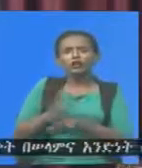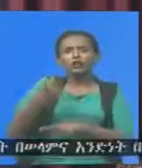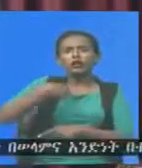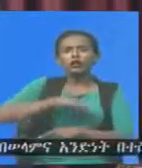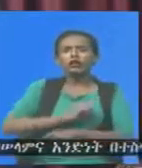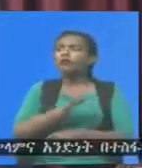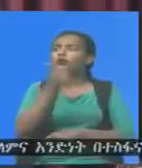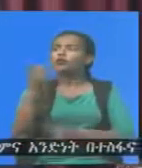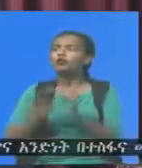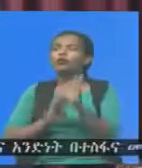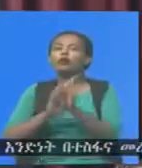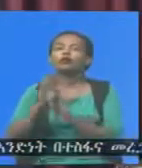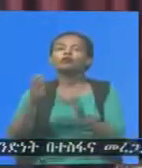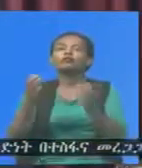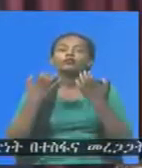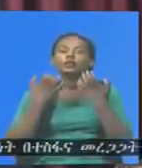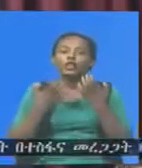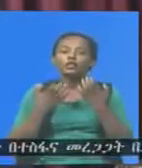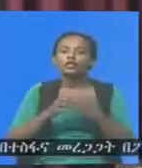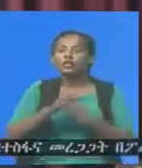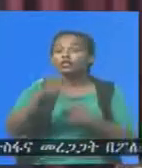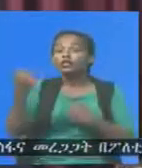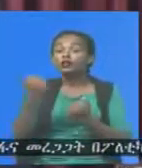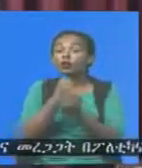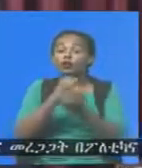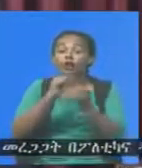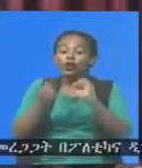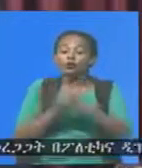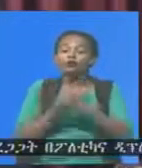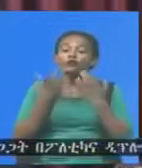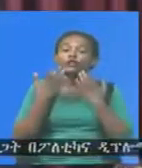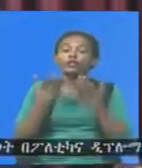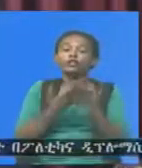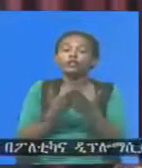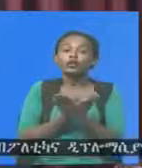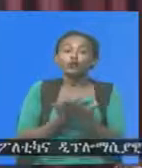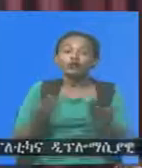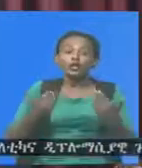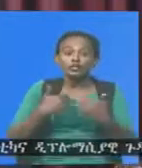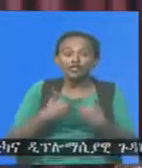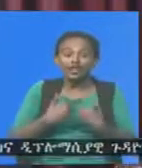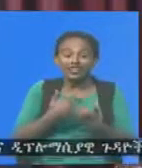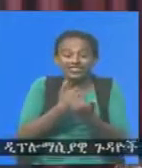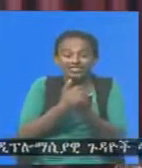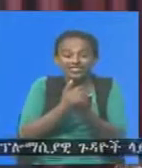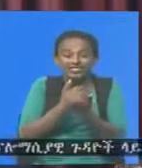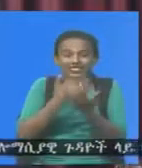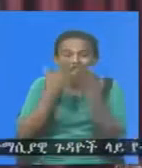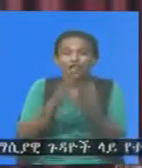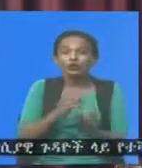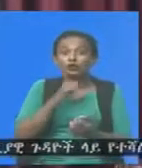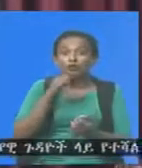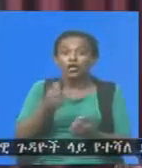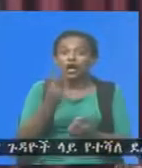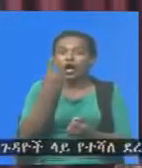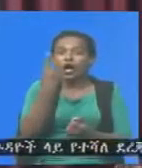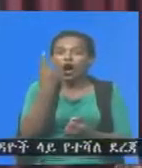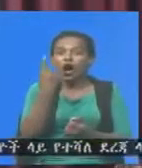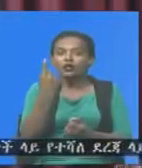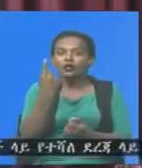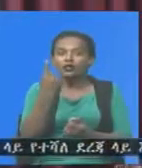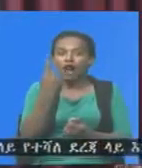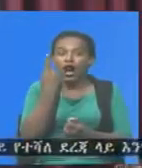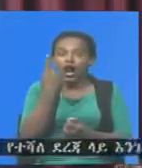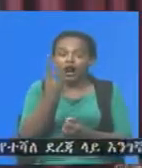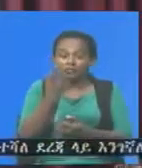እንደሌላው መልማት እንፈልጋለን እንደሌላው መለወጥ እንፈልጋለን ይሄ ጉዳይ ስላለ የለት አንድ ጄኔሬሽን ነው 20 አመት